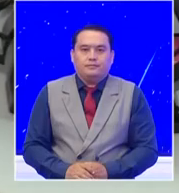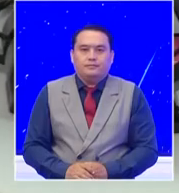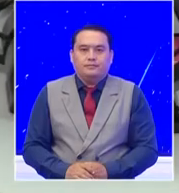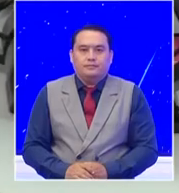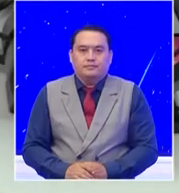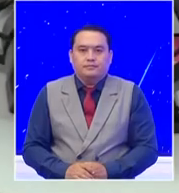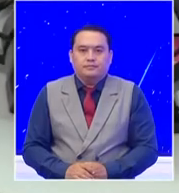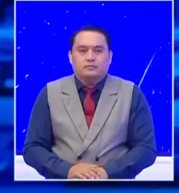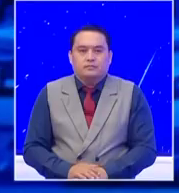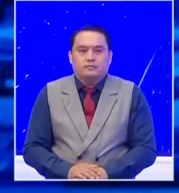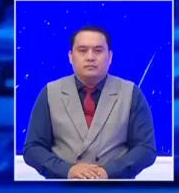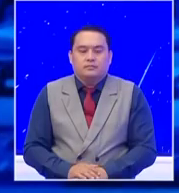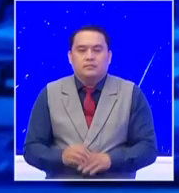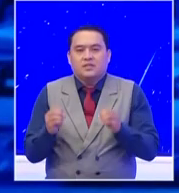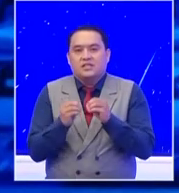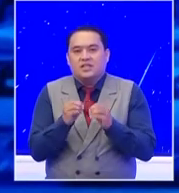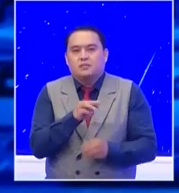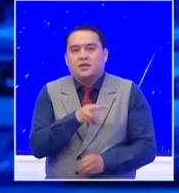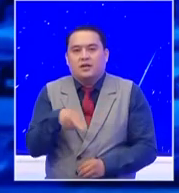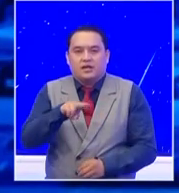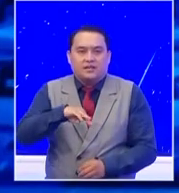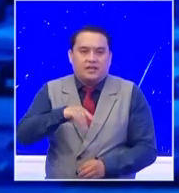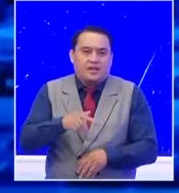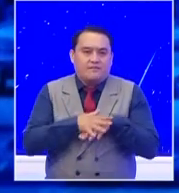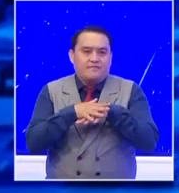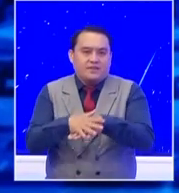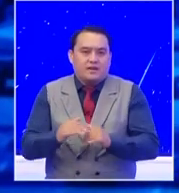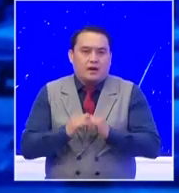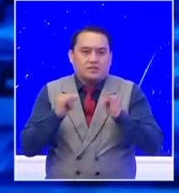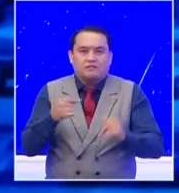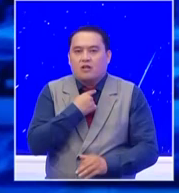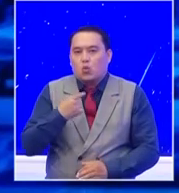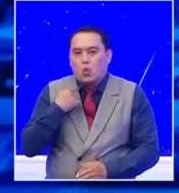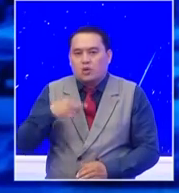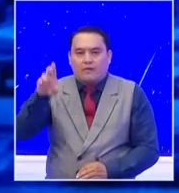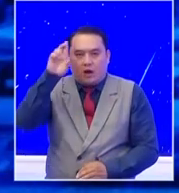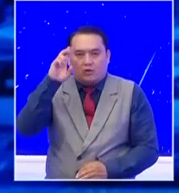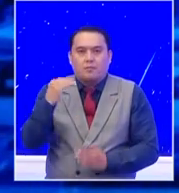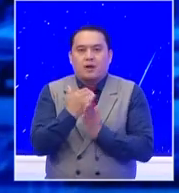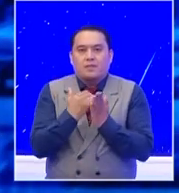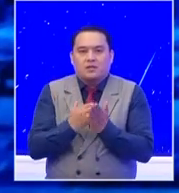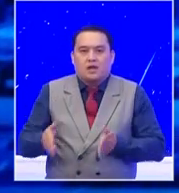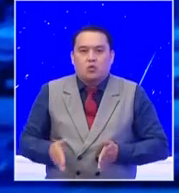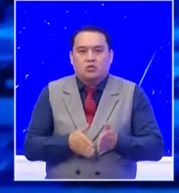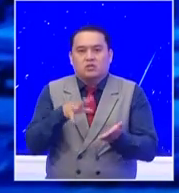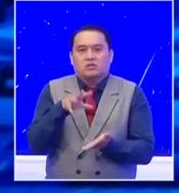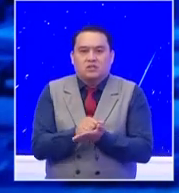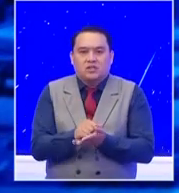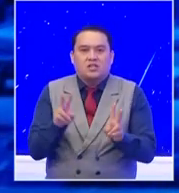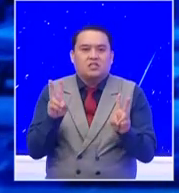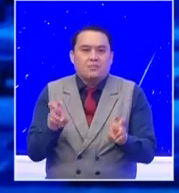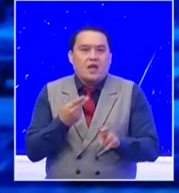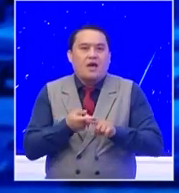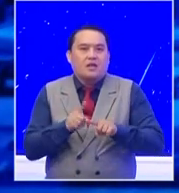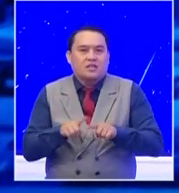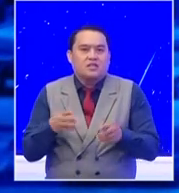Талдыкурган. 10 миллиардов тенге выделено на развитие Талдыкургана в рамках государственной программы «Дорожная карта